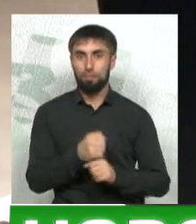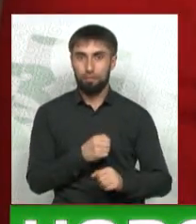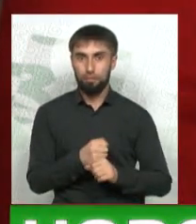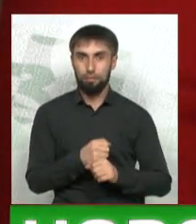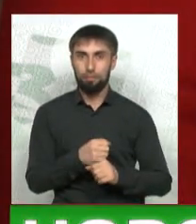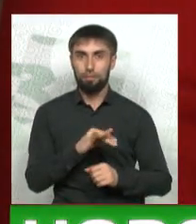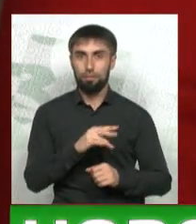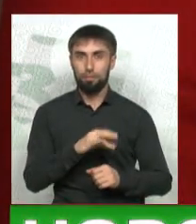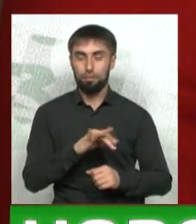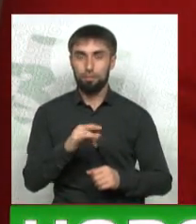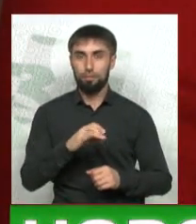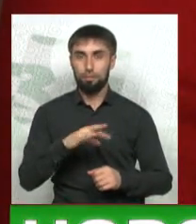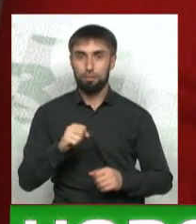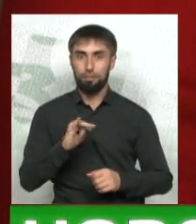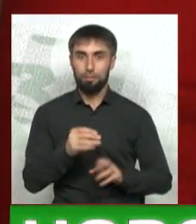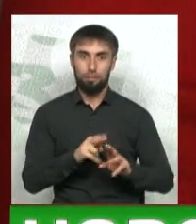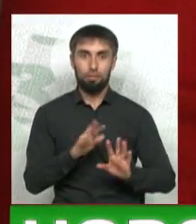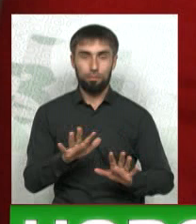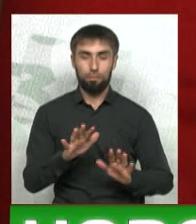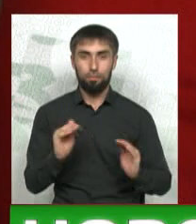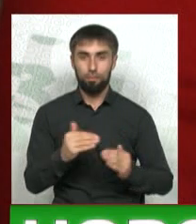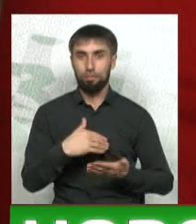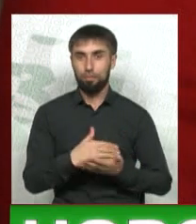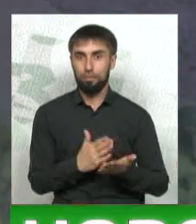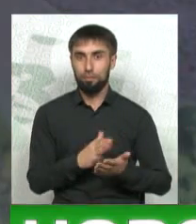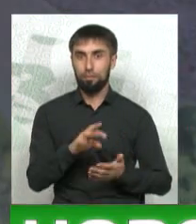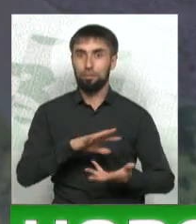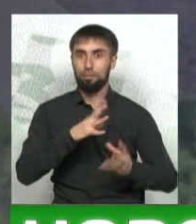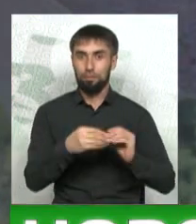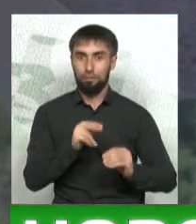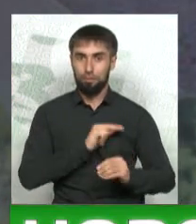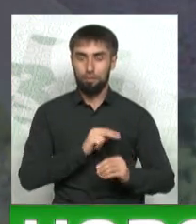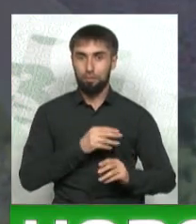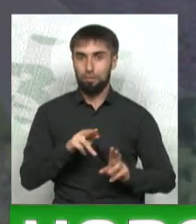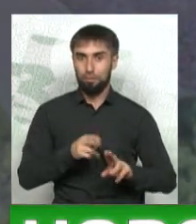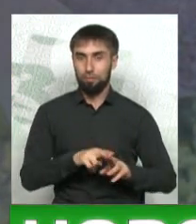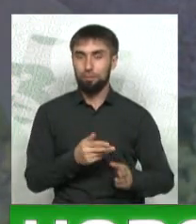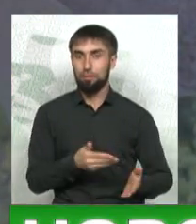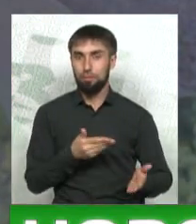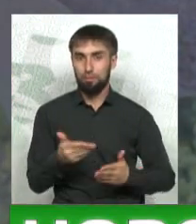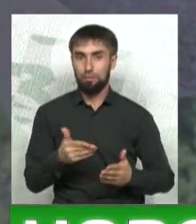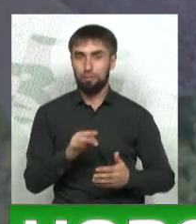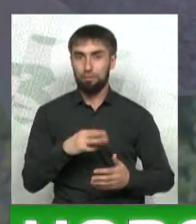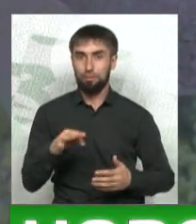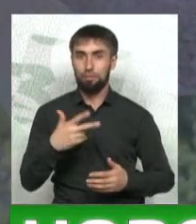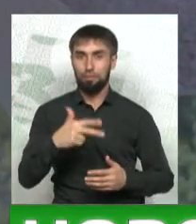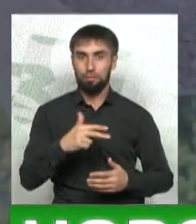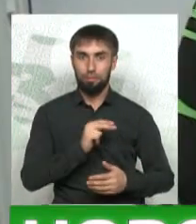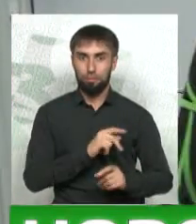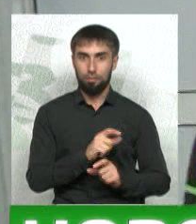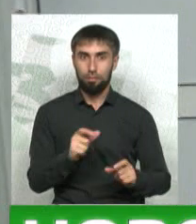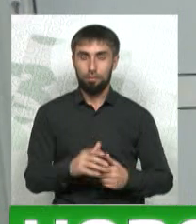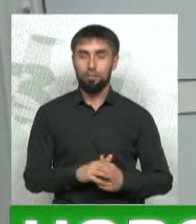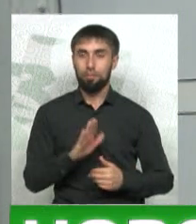разработать инженерные системы. И это только лишь малая часть от общей работы. Для этого привлечены около 30 сотрудников.